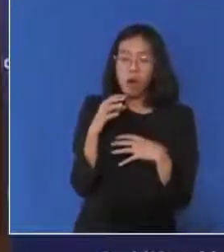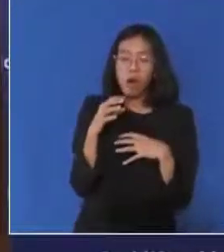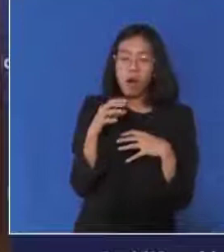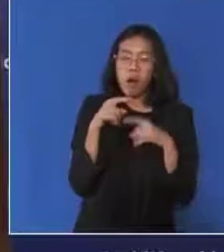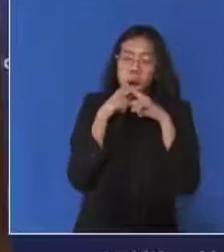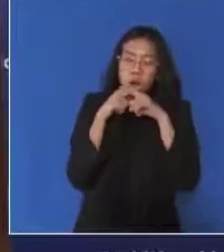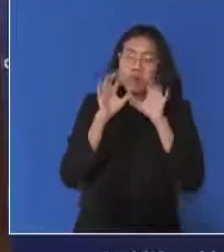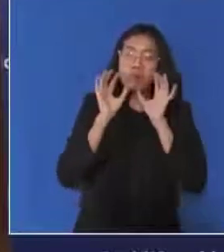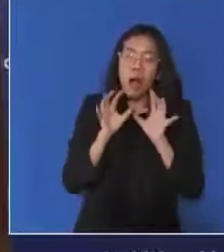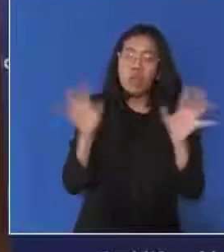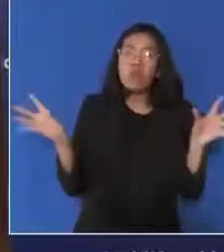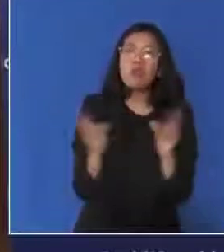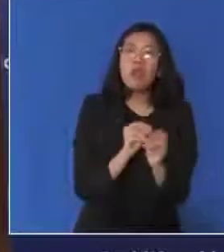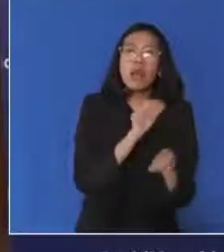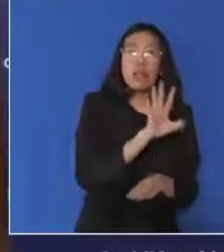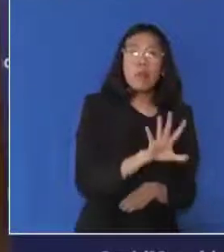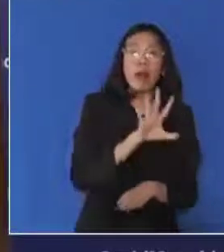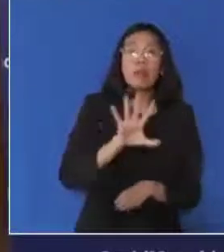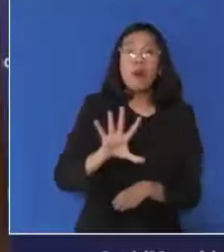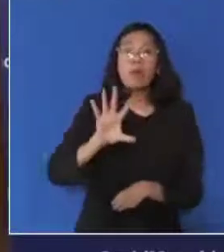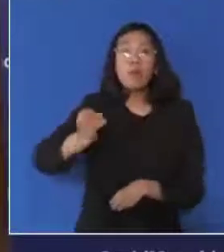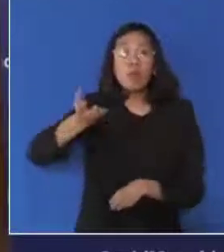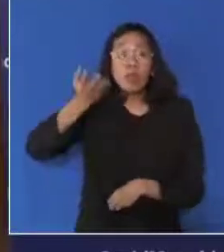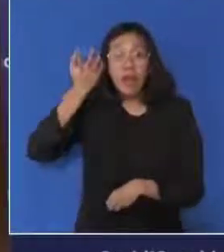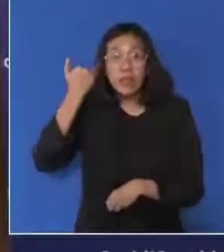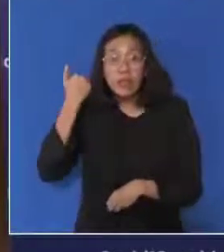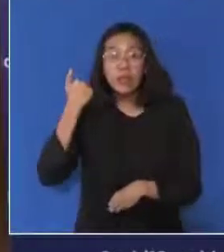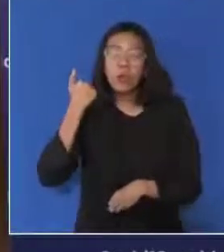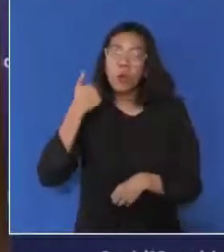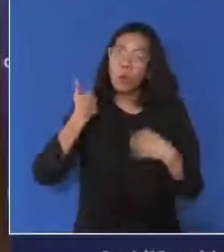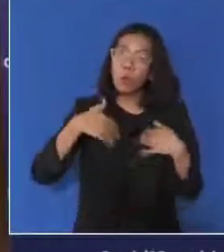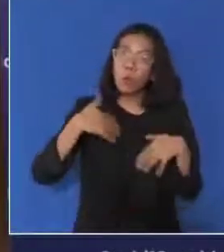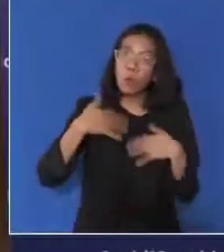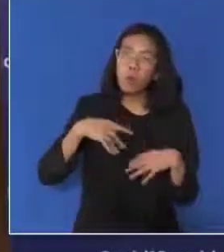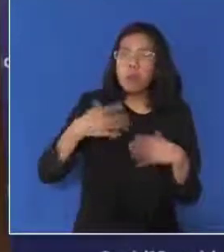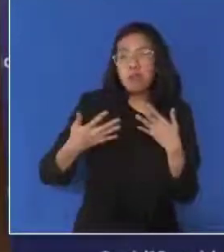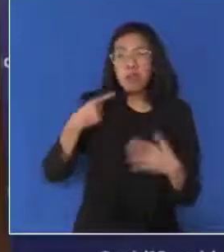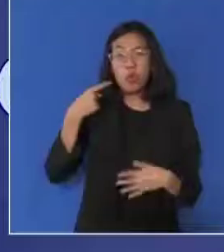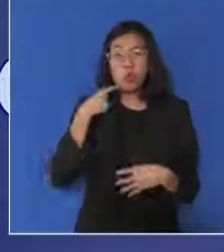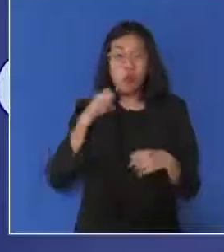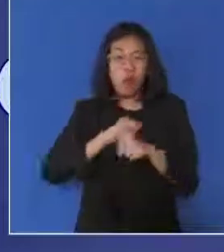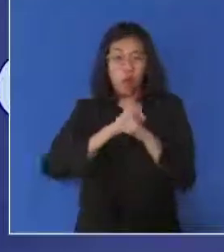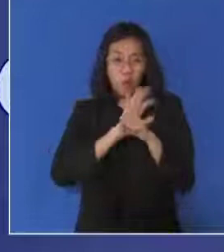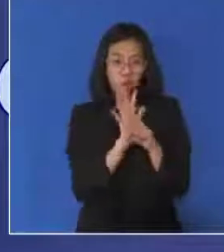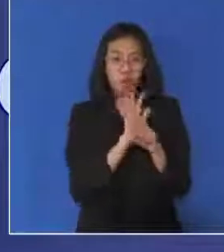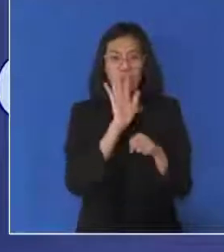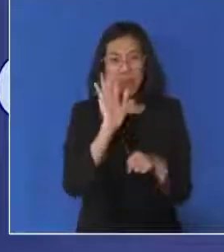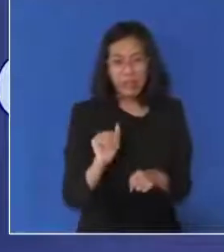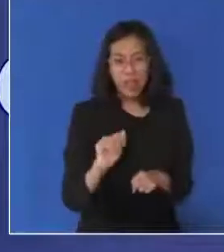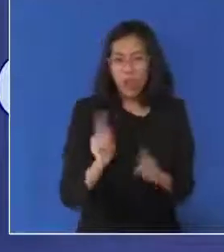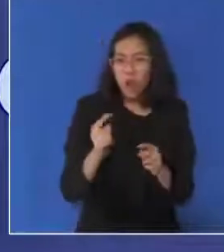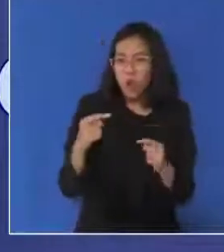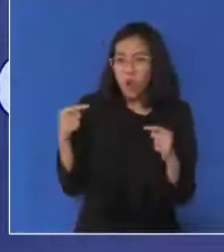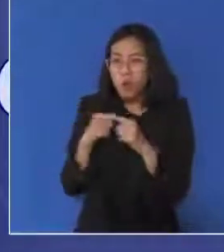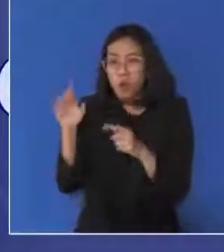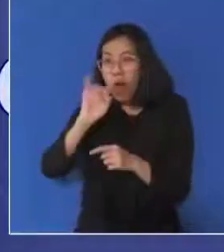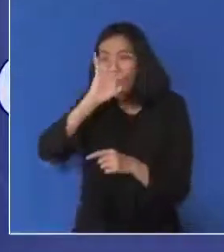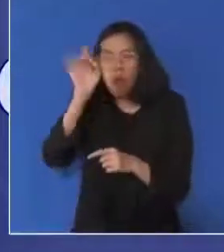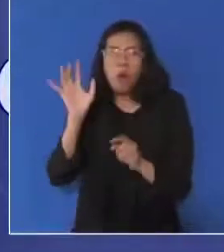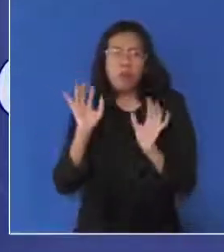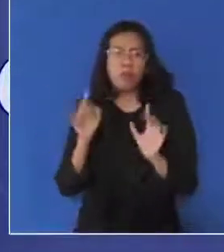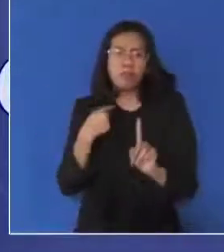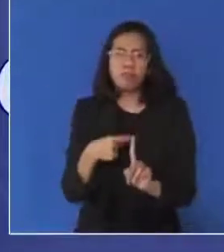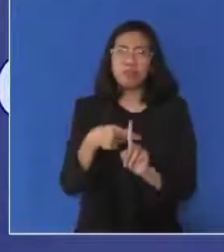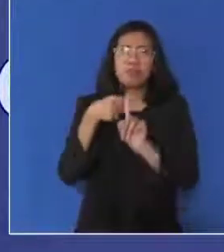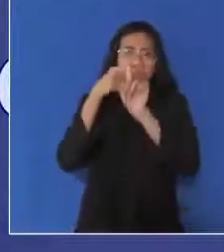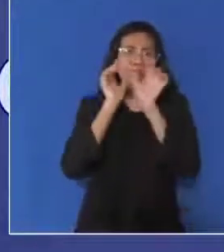dari 550 Fox ini masih yang berkaitan dengan Corona mungkinnya kalau dikaitkan dengan yang lain mungkin lebih dari itu Ini